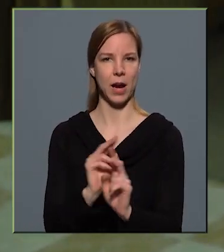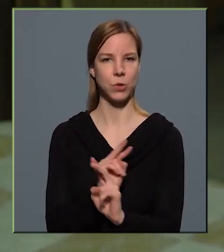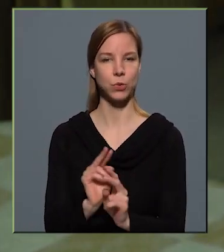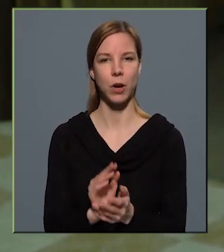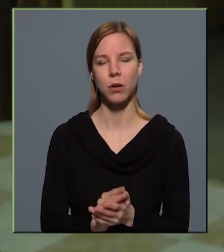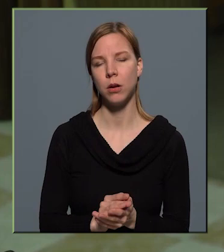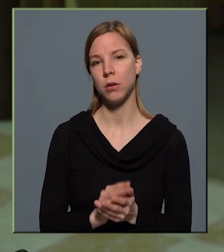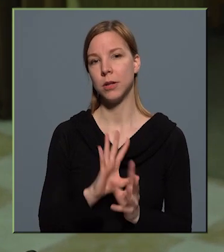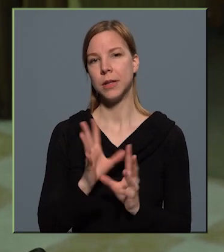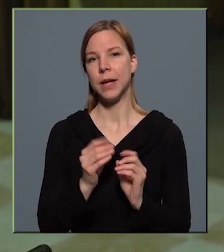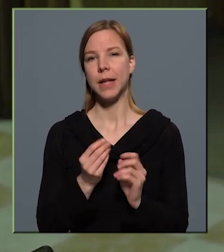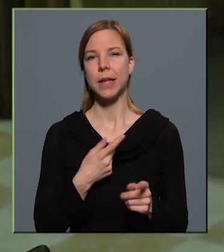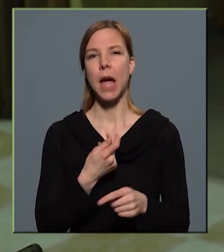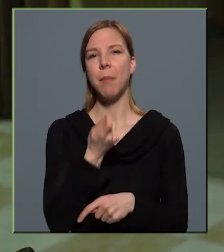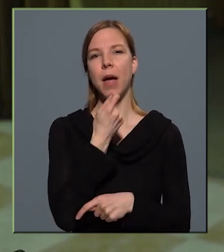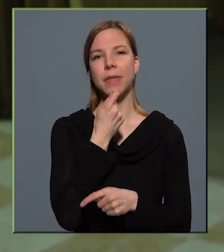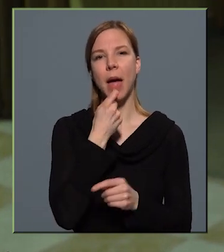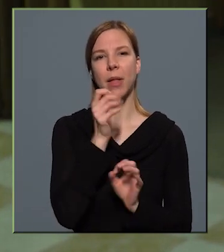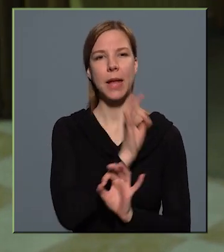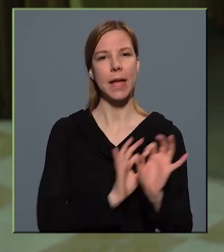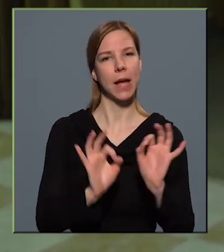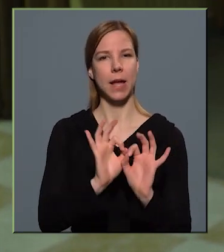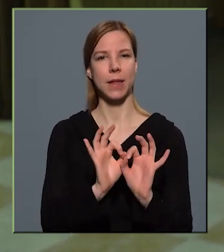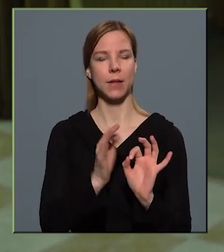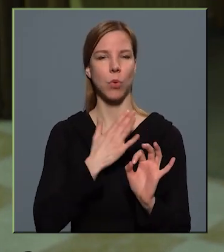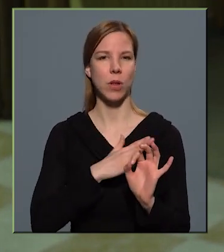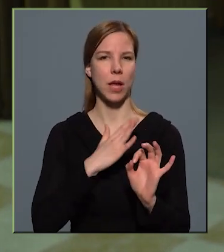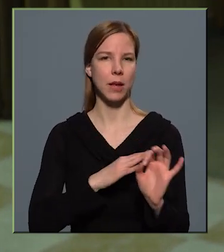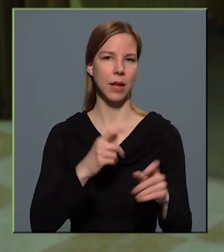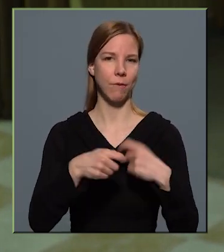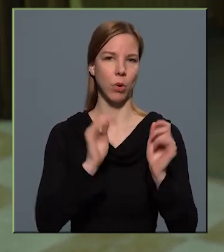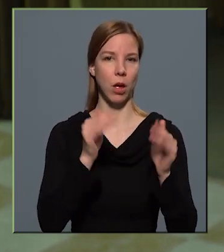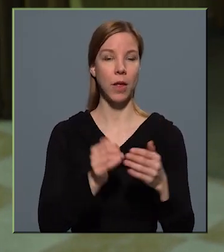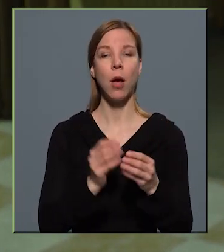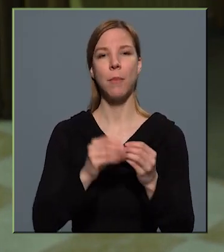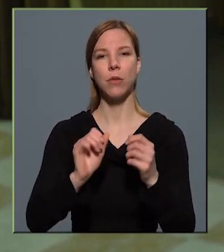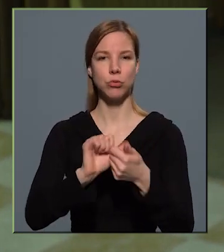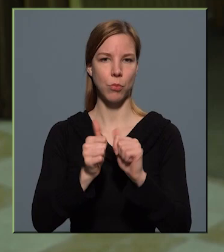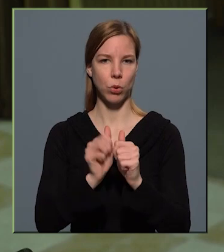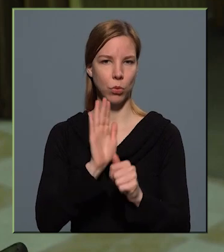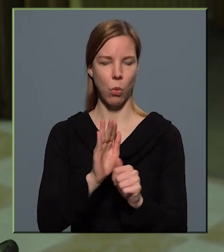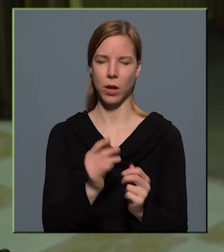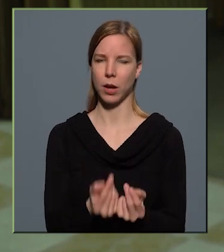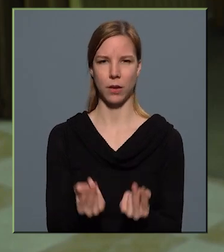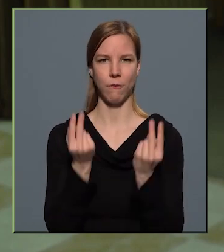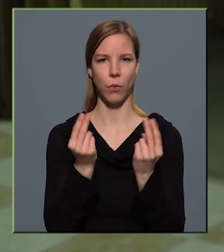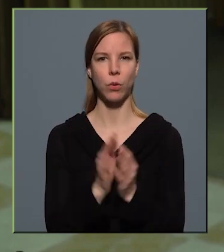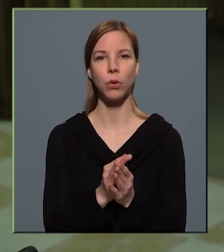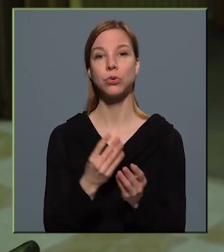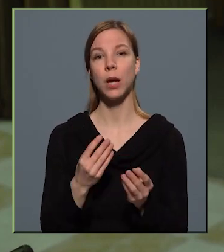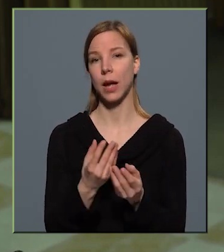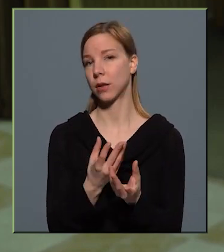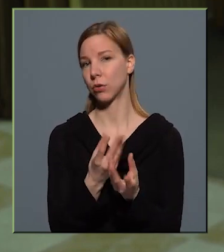Igazából mindenképp a táplálékkiegészítőkkel szeretnék foglalkozni, hiszen egy sportolónak ez elengedhetetlen. Én nagyon